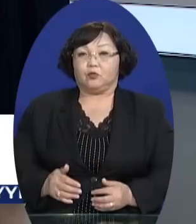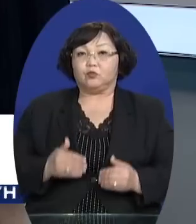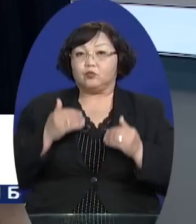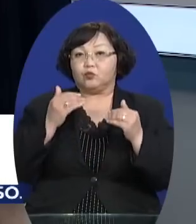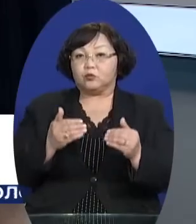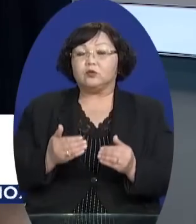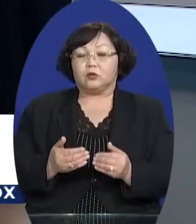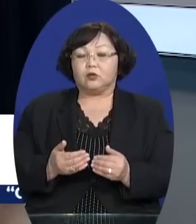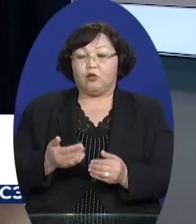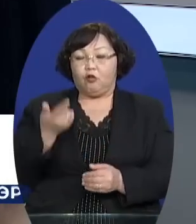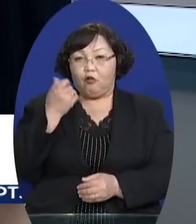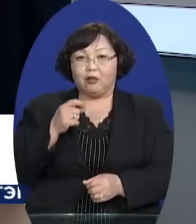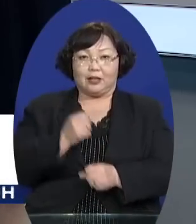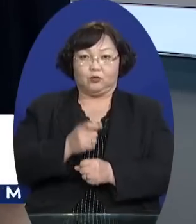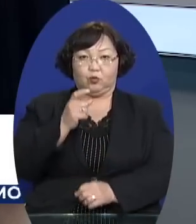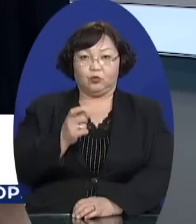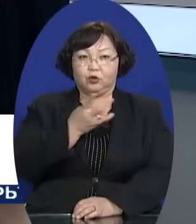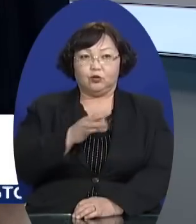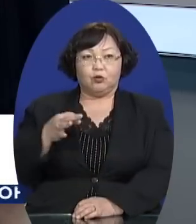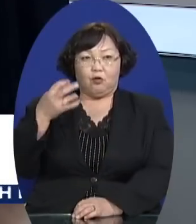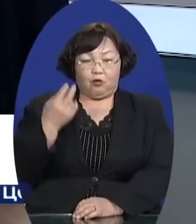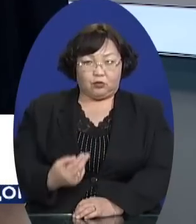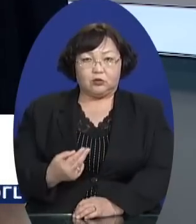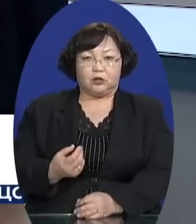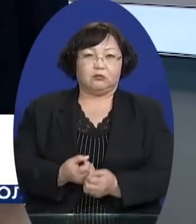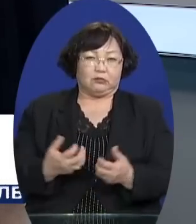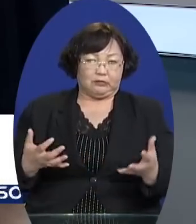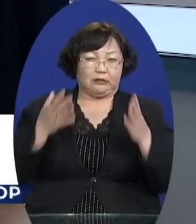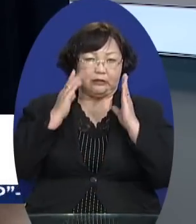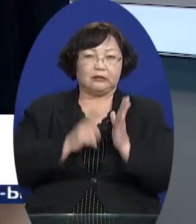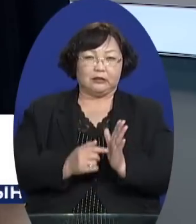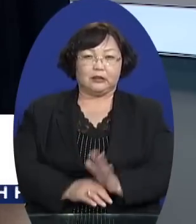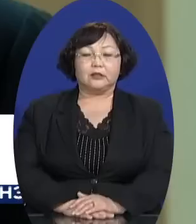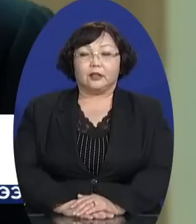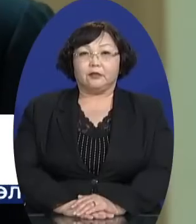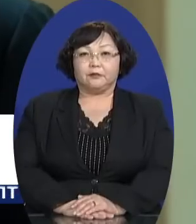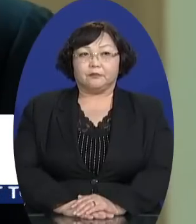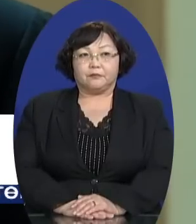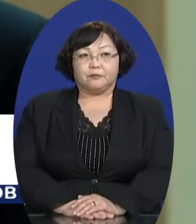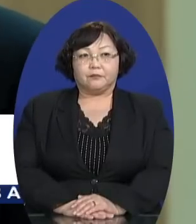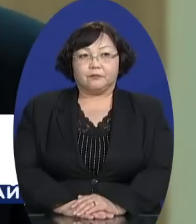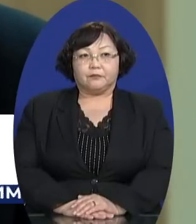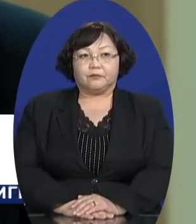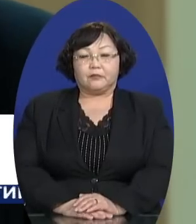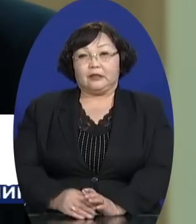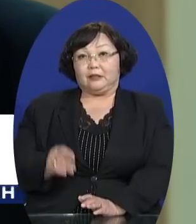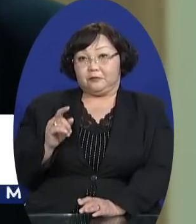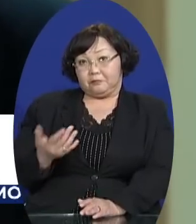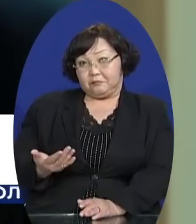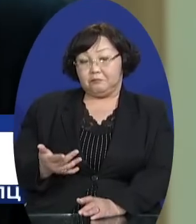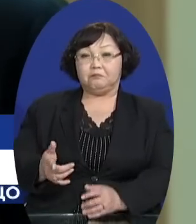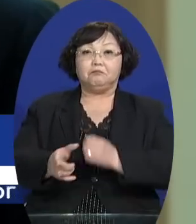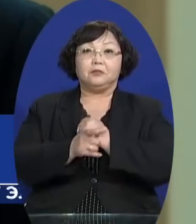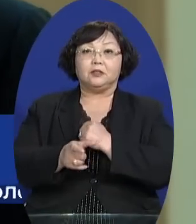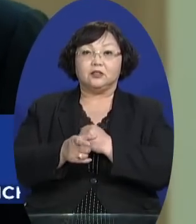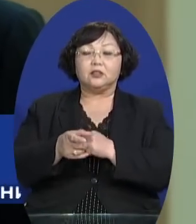өөрөг одоо гүйцэтгэж байгаа хүний нөөцийн тулгымцаа асуудалд анхаарах шаардлага үүсжээ. Гэлтийн шалгалтын дараа ч юм уу эсвэл мэржлийн